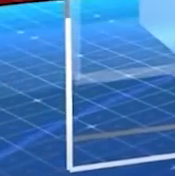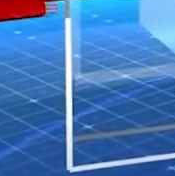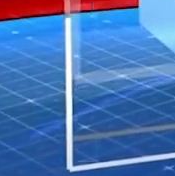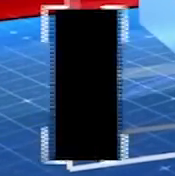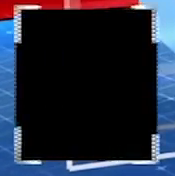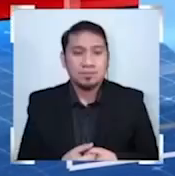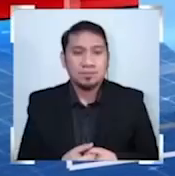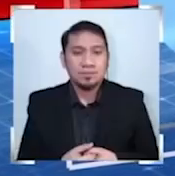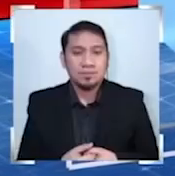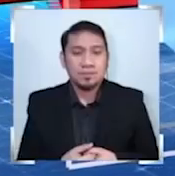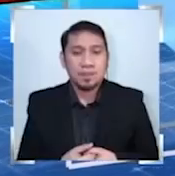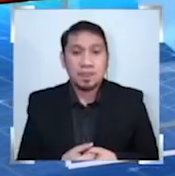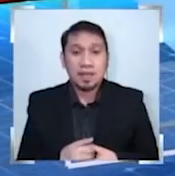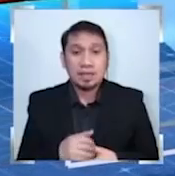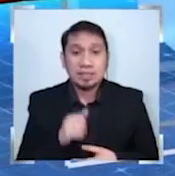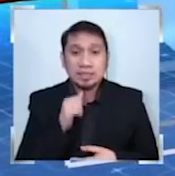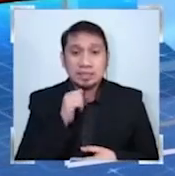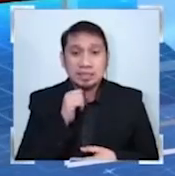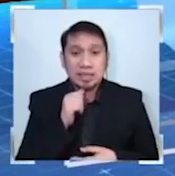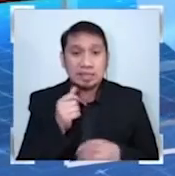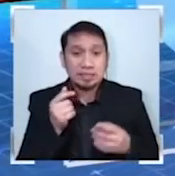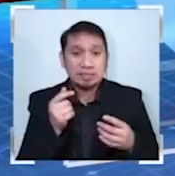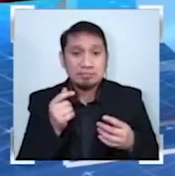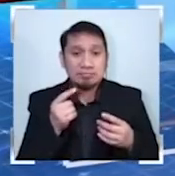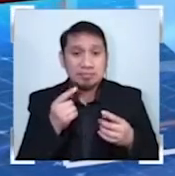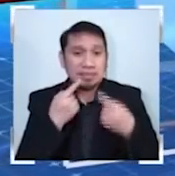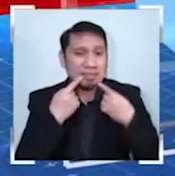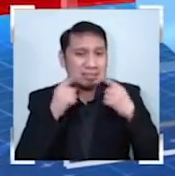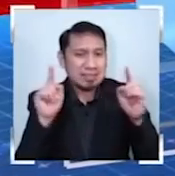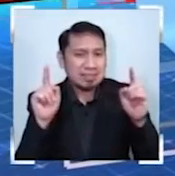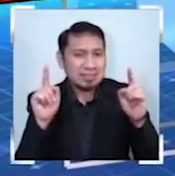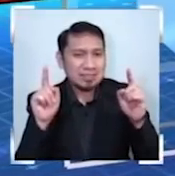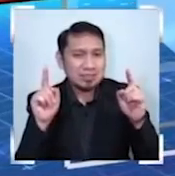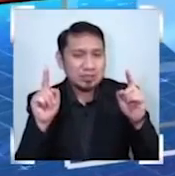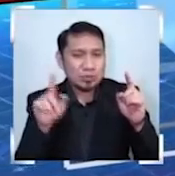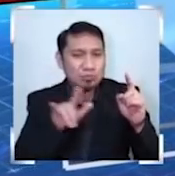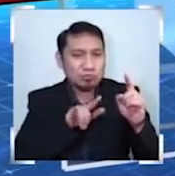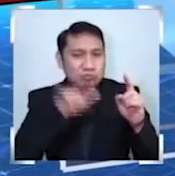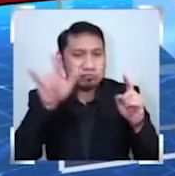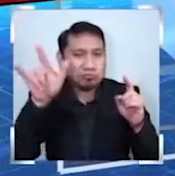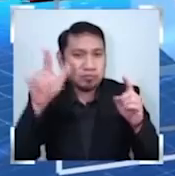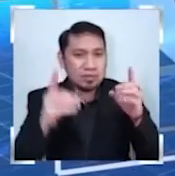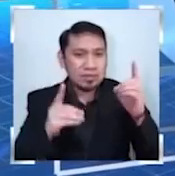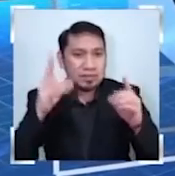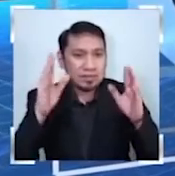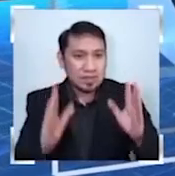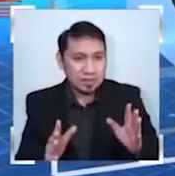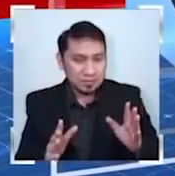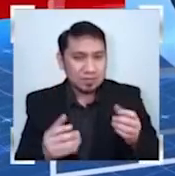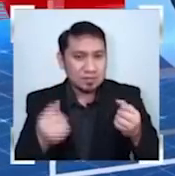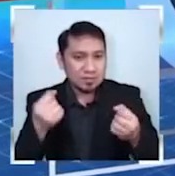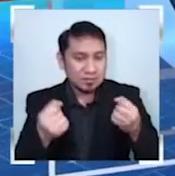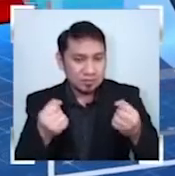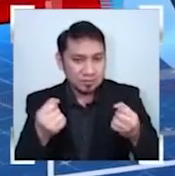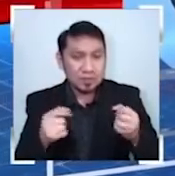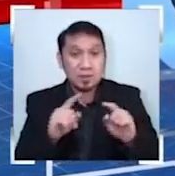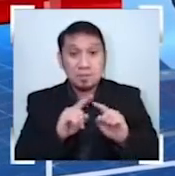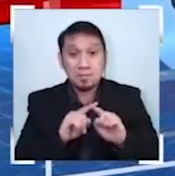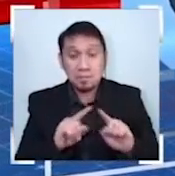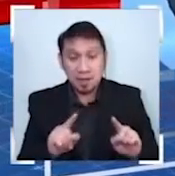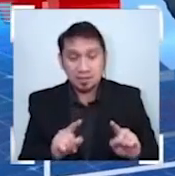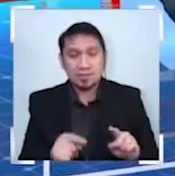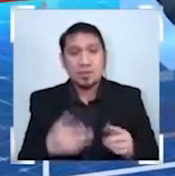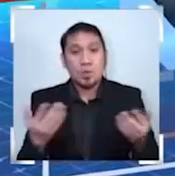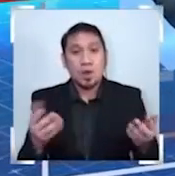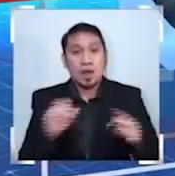Hindi ba natupad ang pangarap niyang maging piloto? Nakakapagpalipad naman siya. Ang isang lalaki sa Magalyan isorsogo ng sarili niyang